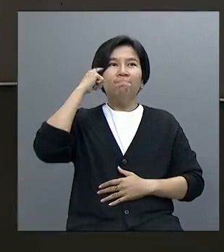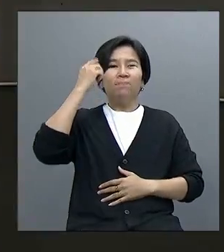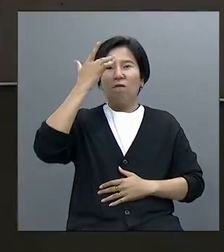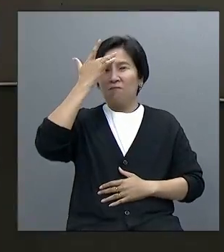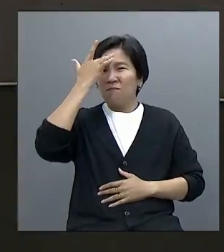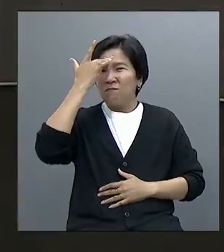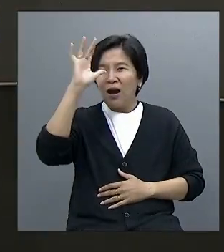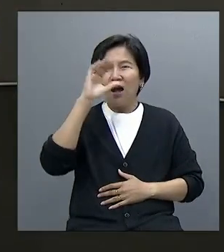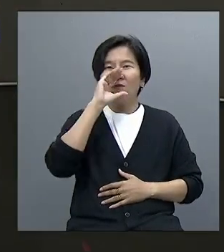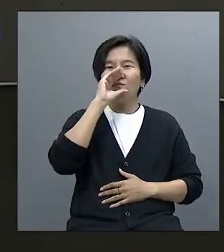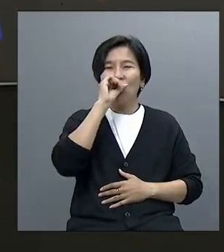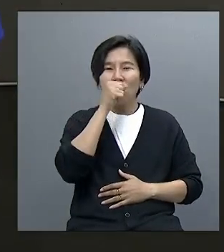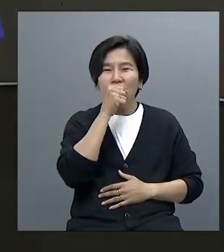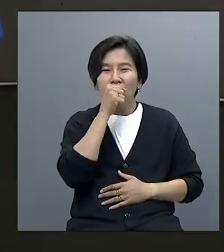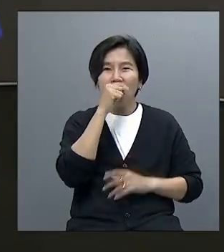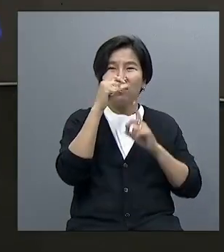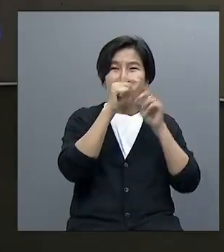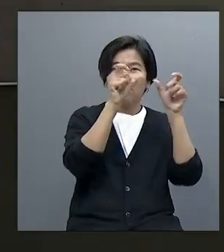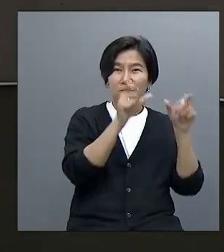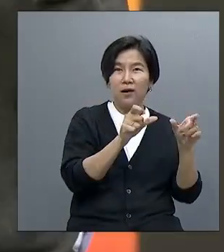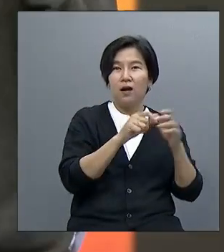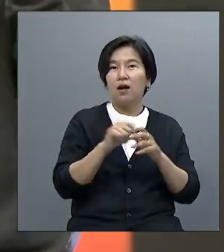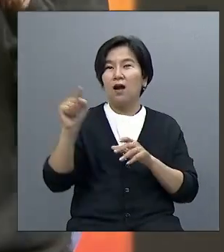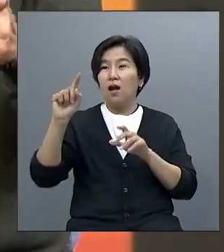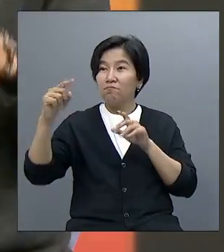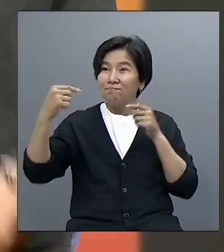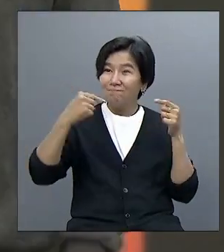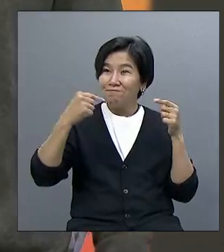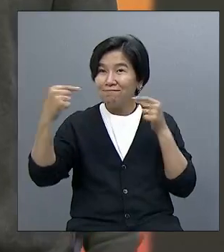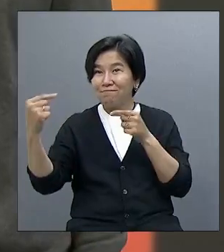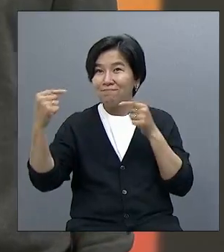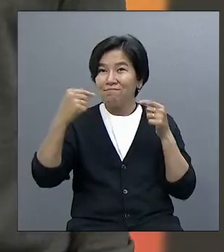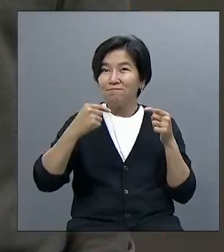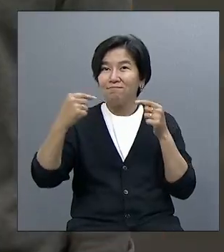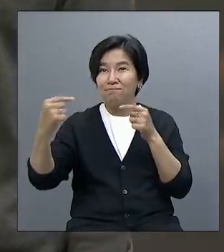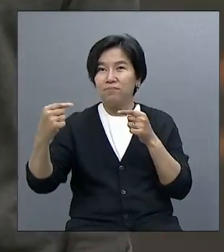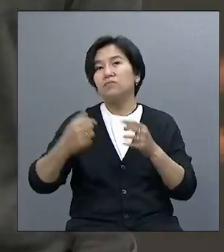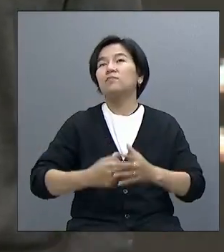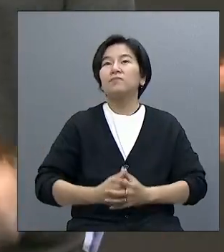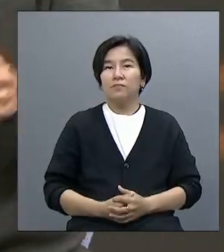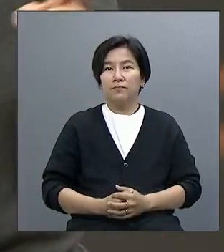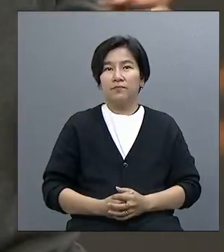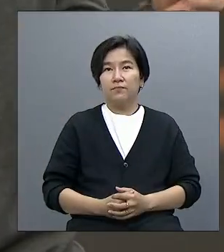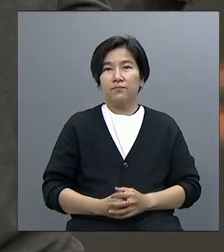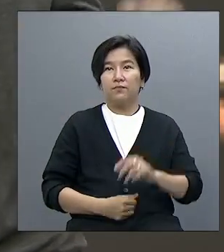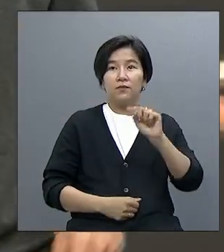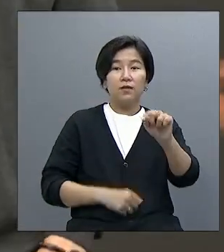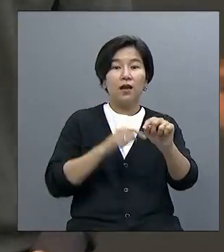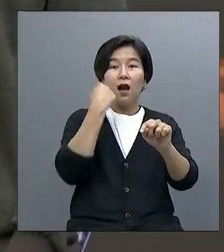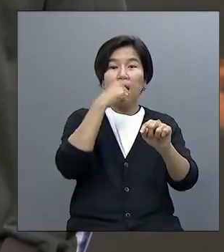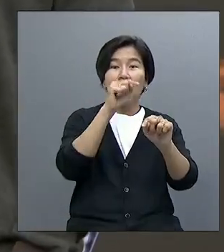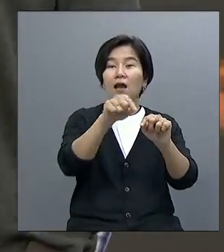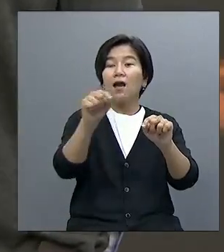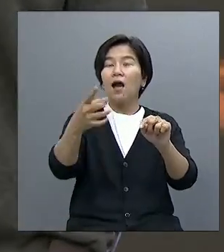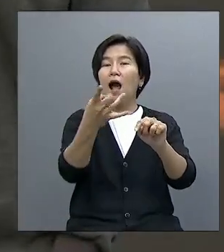เกริ่นฝ่ายชายเกริ่นชวนแล้วฝ่ายหญิงเกริ่นตอบแล้วทีนี้เขาต้องแจกตัวละ แจกตัว แจกตัวใครจะเป็นตัวอะไ